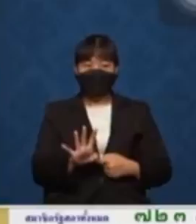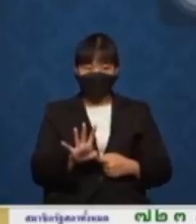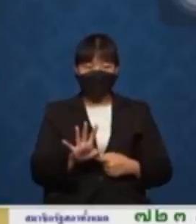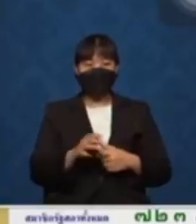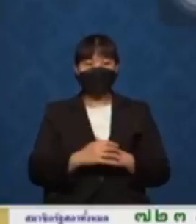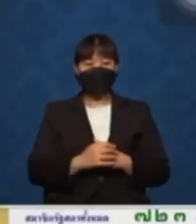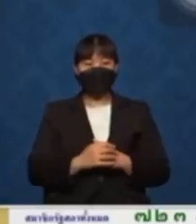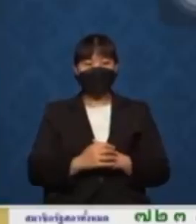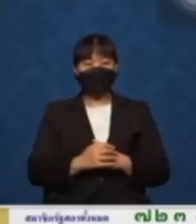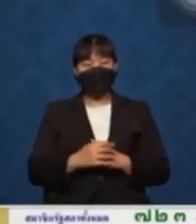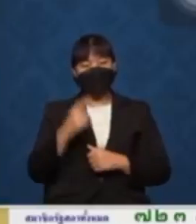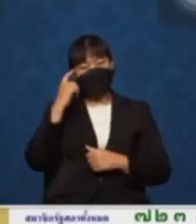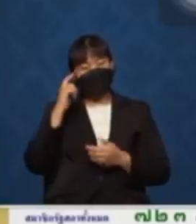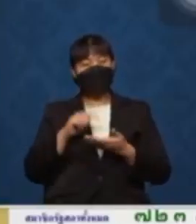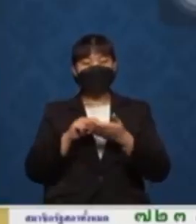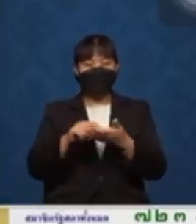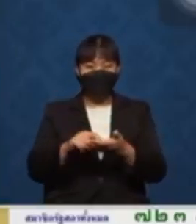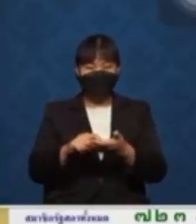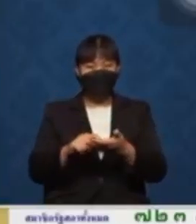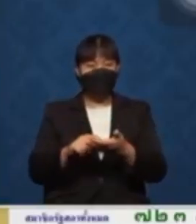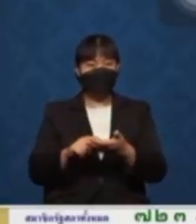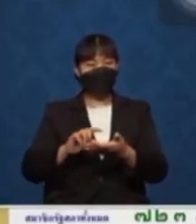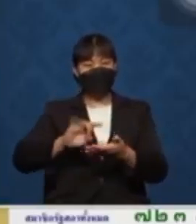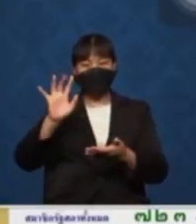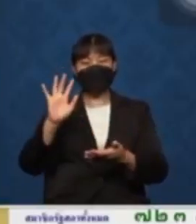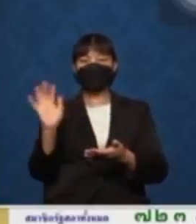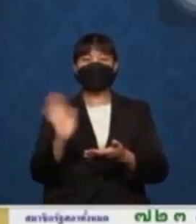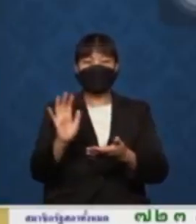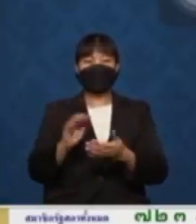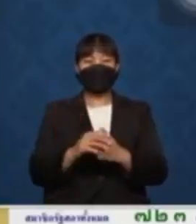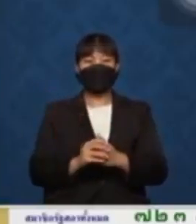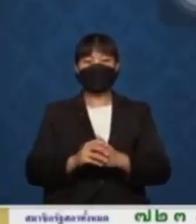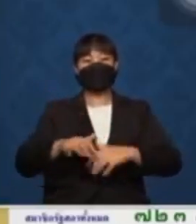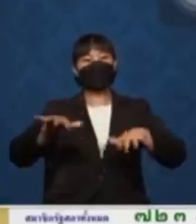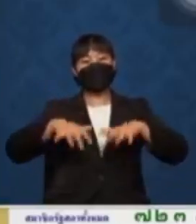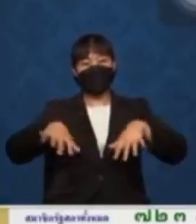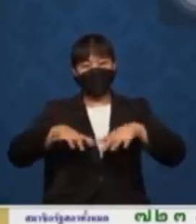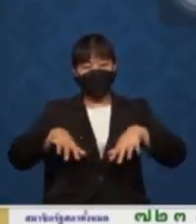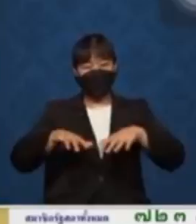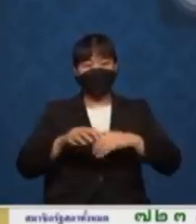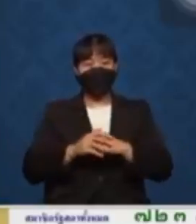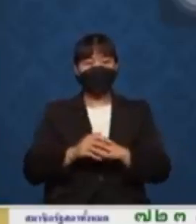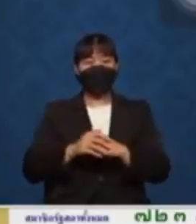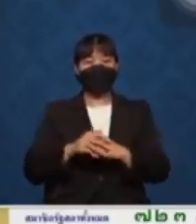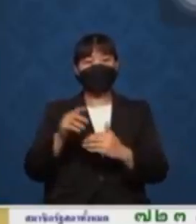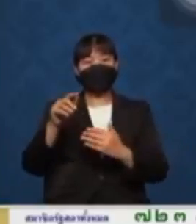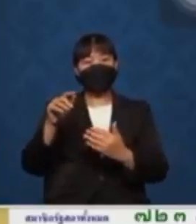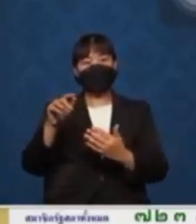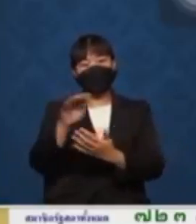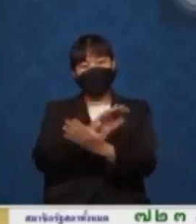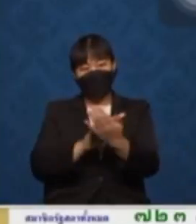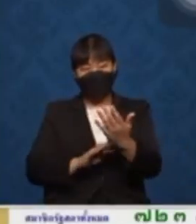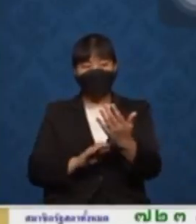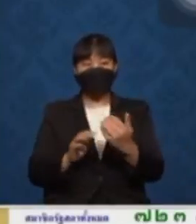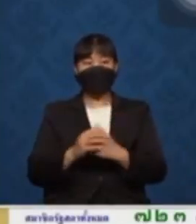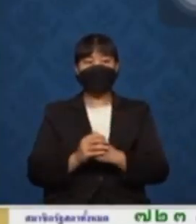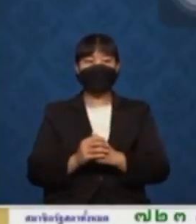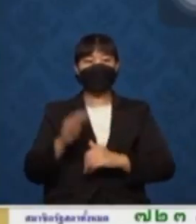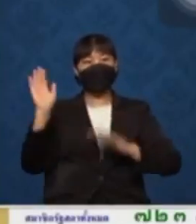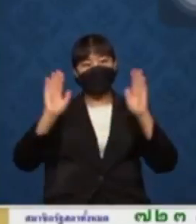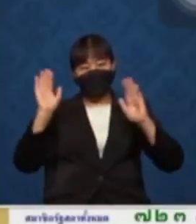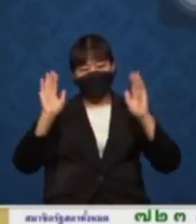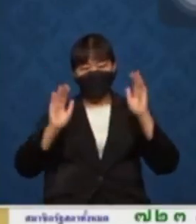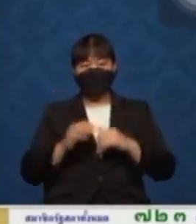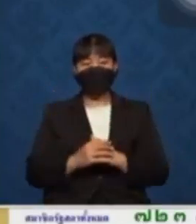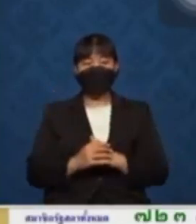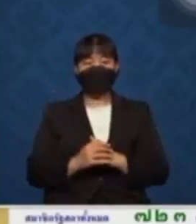โต่งครับแต่เป็นข้อเสนอที่ปกติมากในประเทศที่เป็นประชาธิปไตยก่อนจะทิ้งท้ายนะครับผมอยากจะชี้แจงอีกประเด็นนึงที่ผ